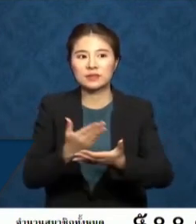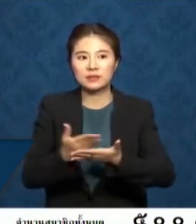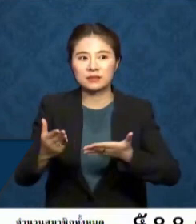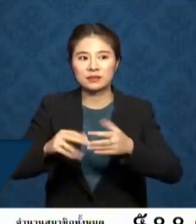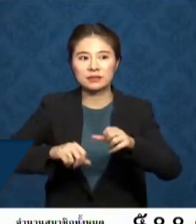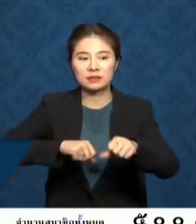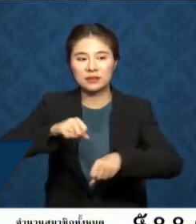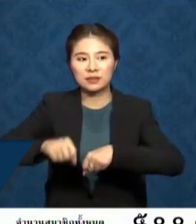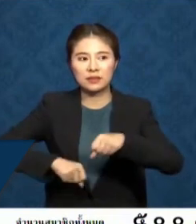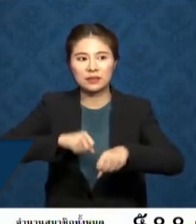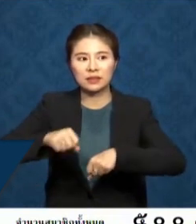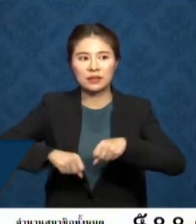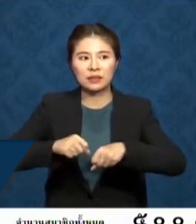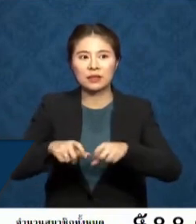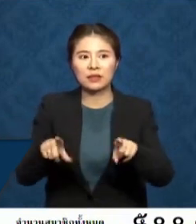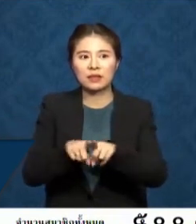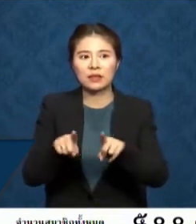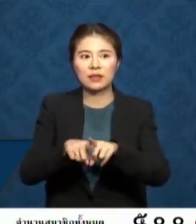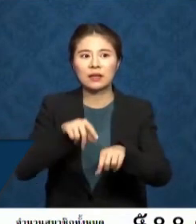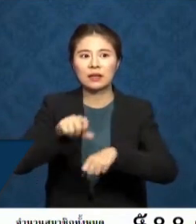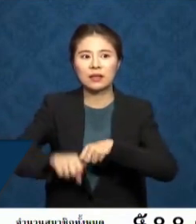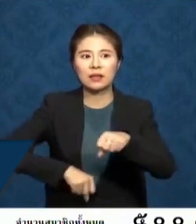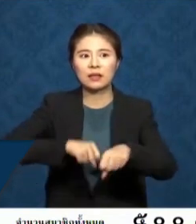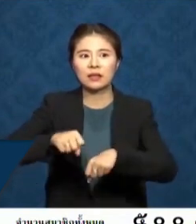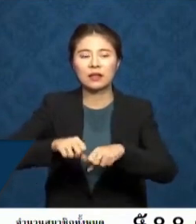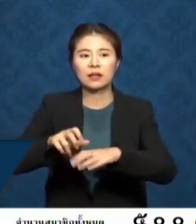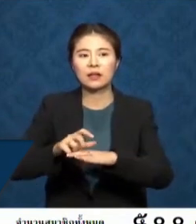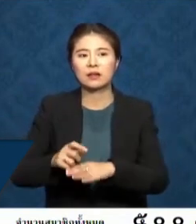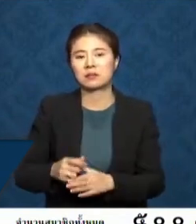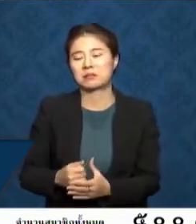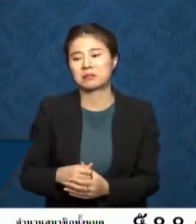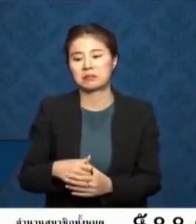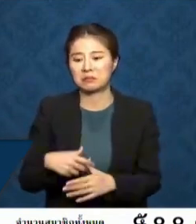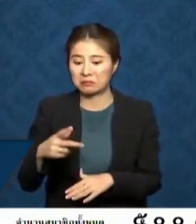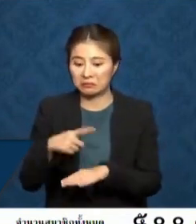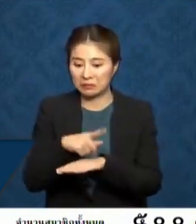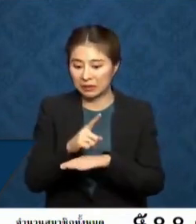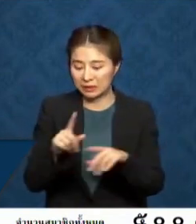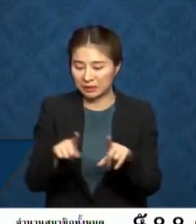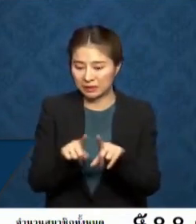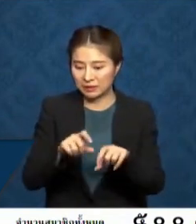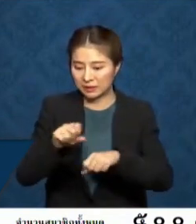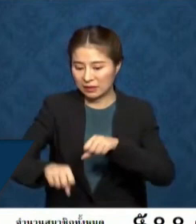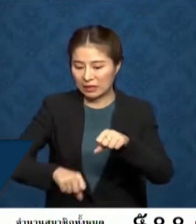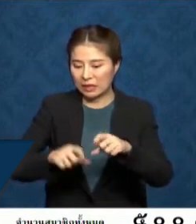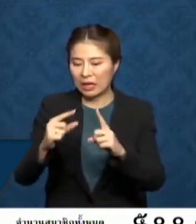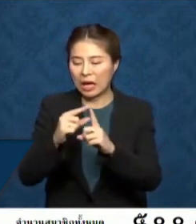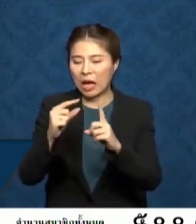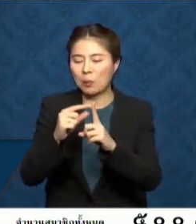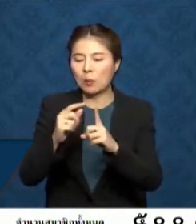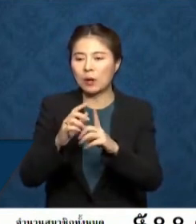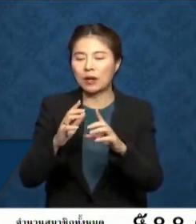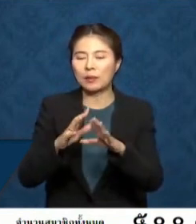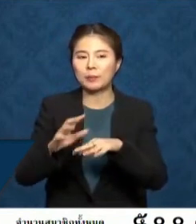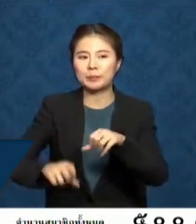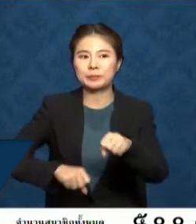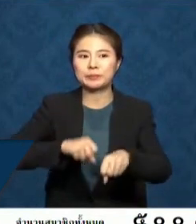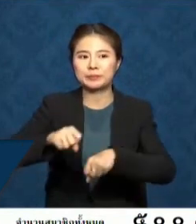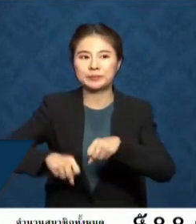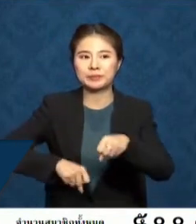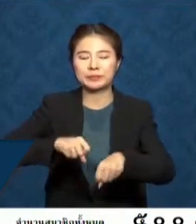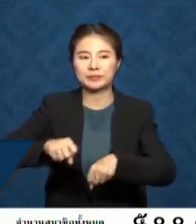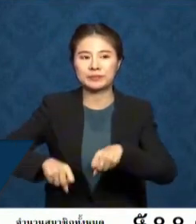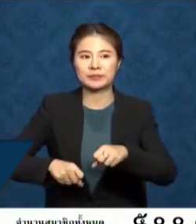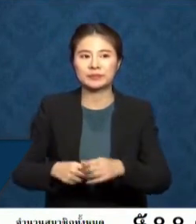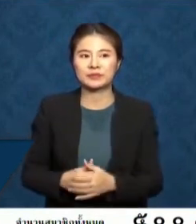หมือนจักรยานของท่านประธานหรือเปล่าเนี่ยเชิงยุทธวิธีมันดูเท่มากเลยนะครับแต่โครงการนึงครับผมก็รู้สึกว่าเมคเซนส์หมดแหละครับ